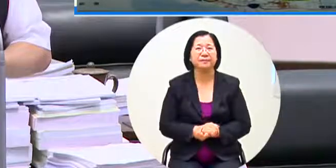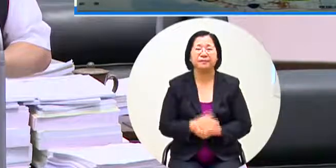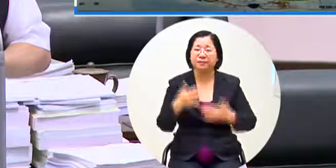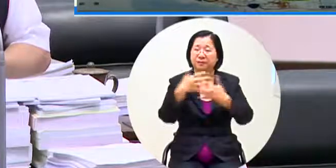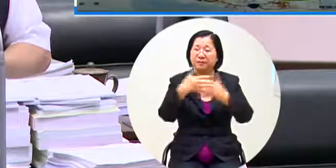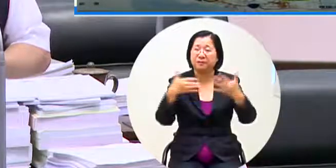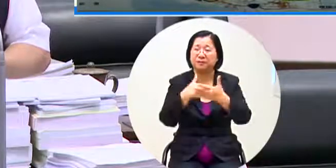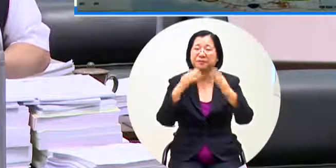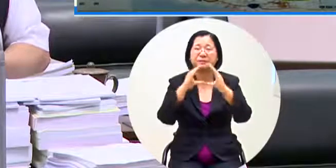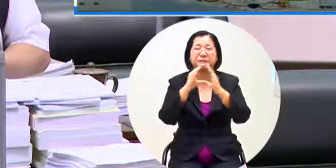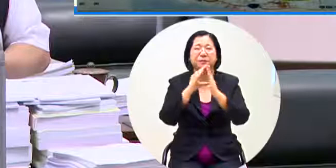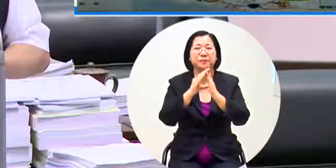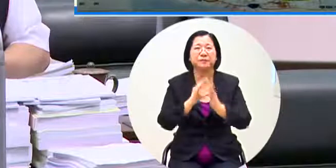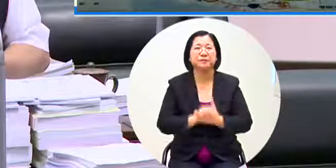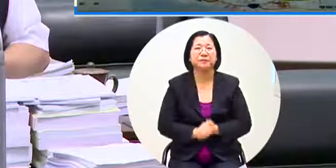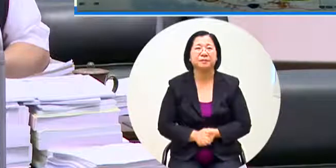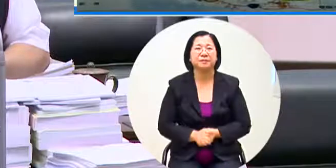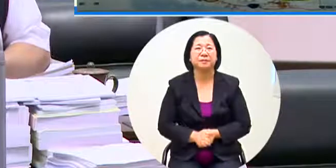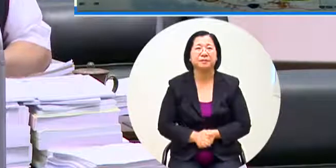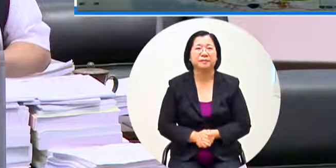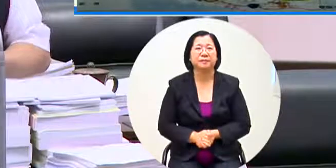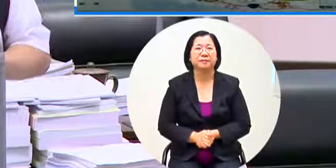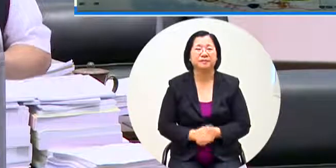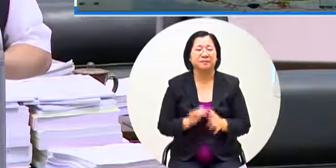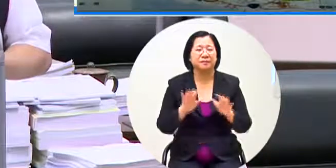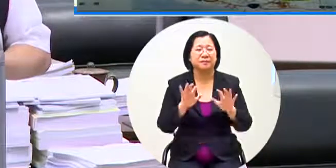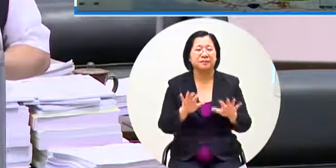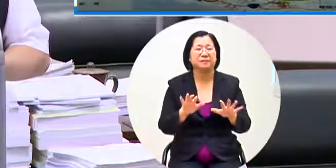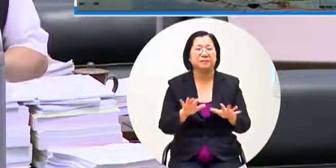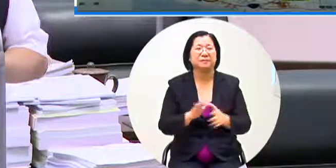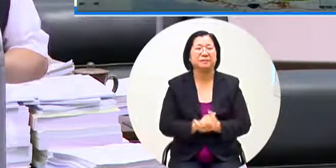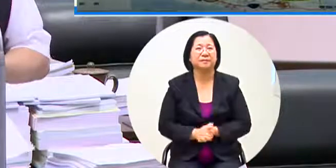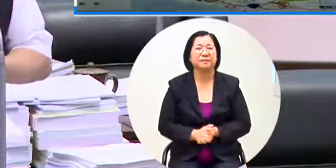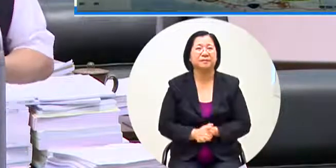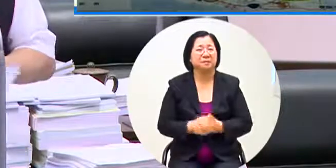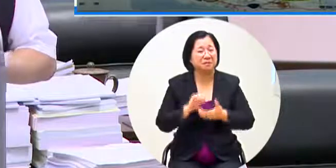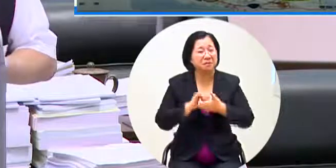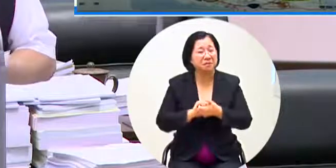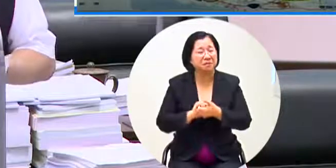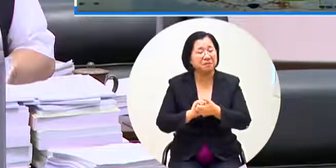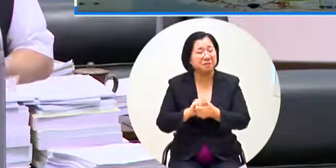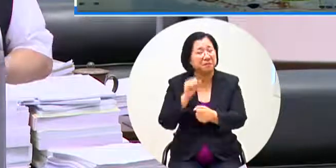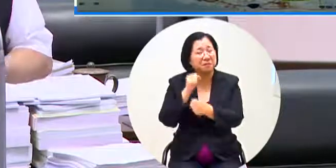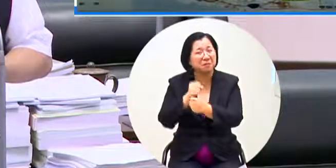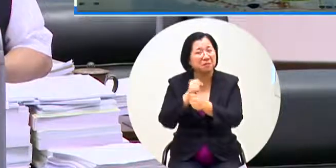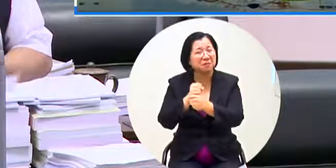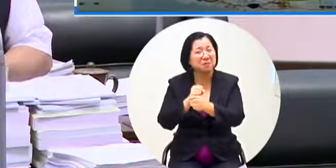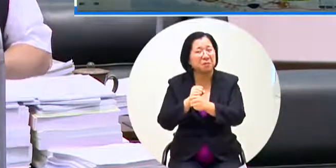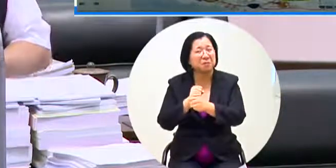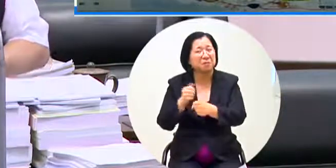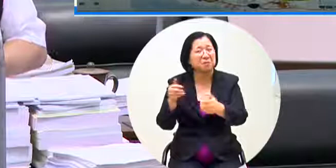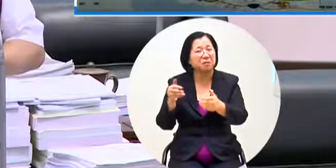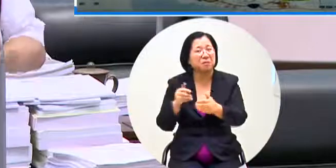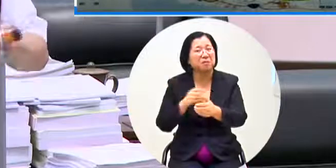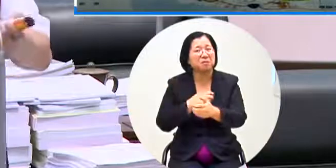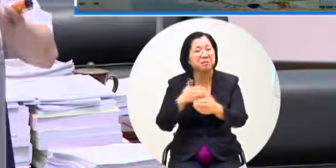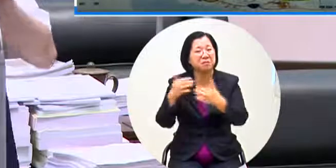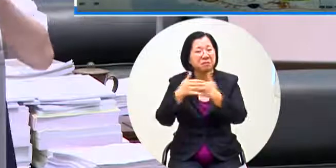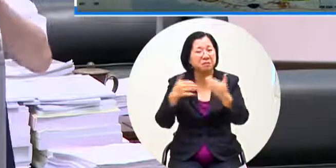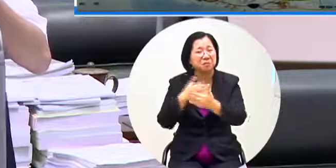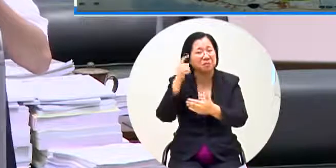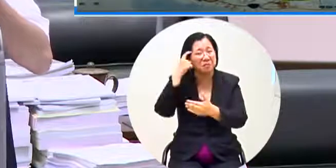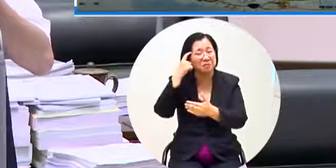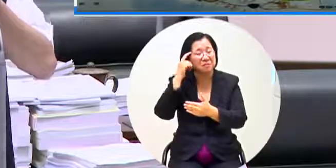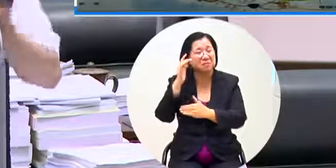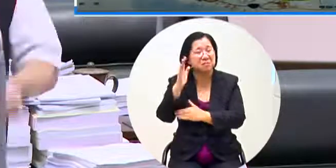真一定要一定要做，是咱交通部的意思，也是咱市政府、咱交通局会看下